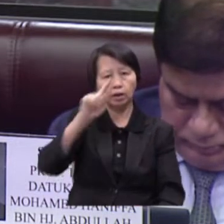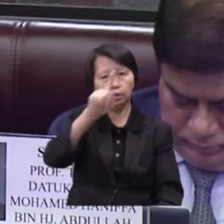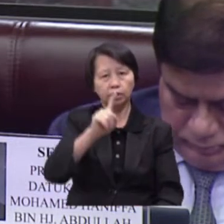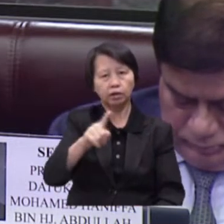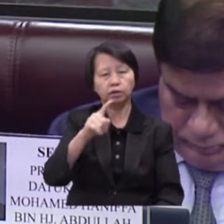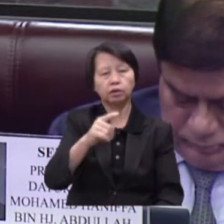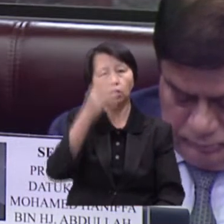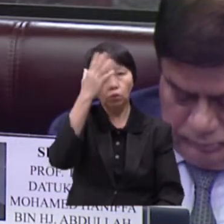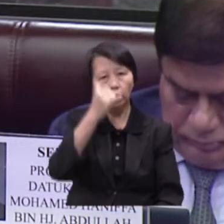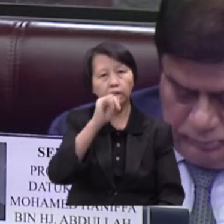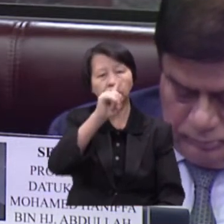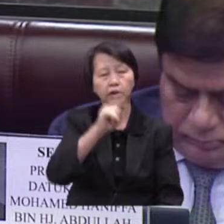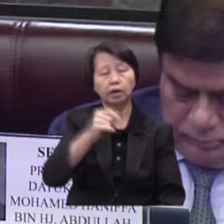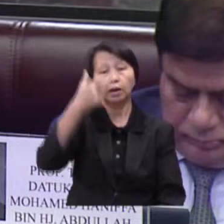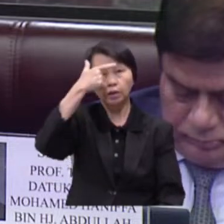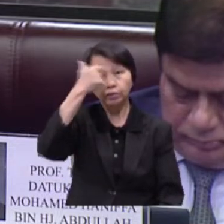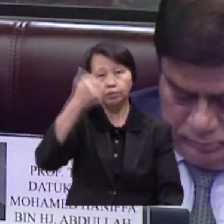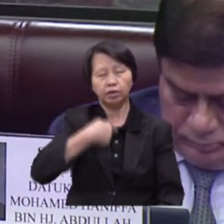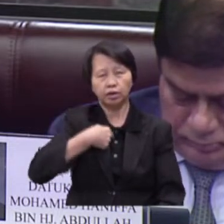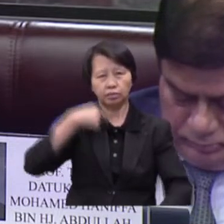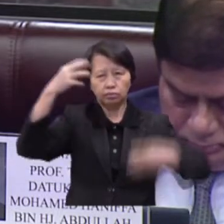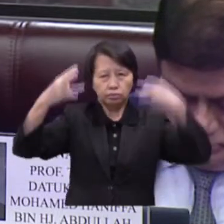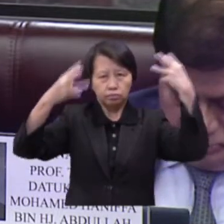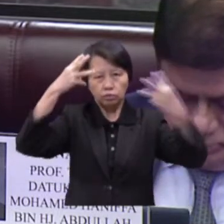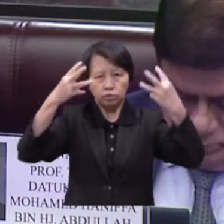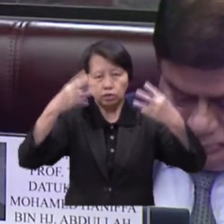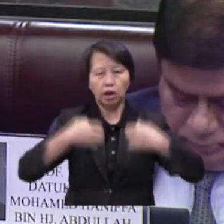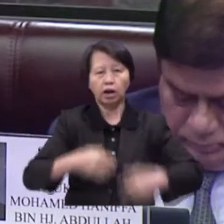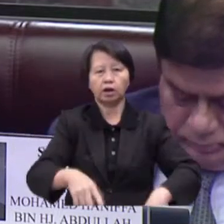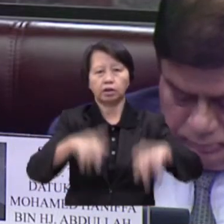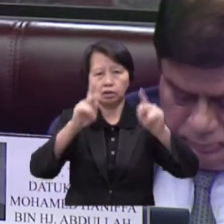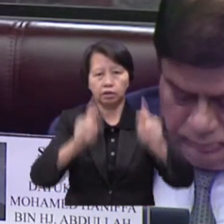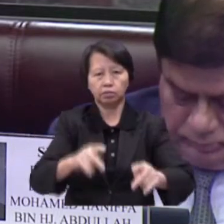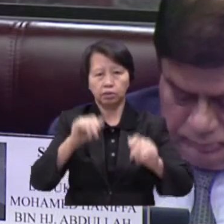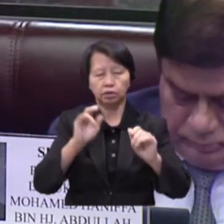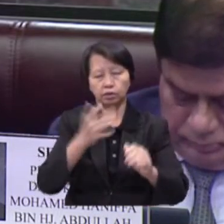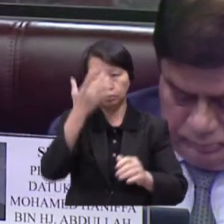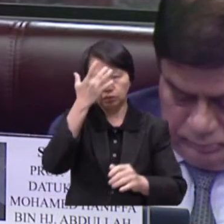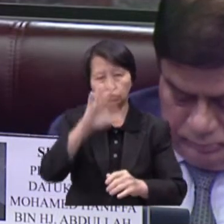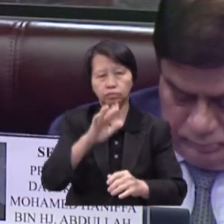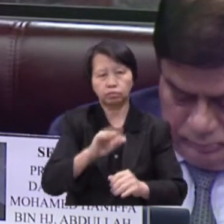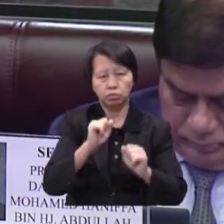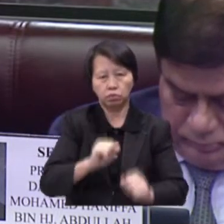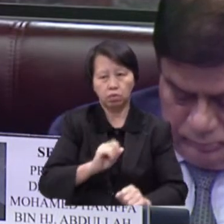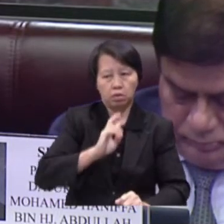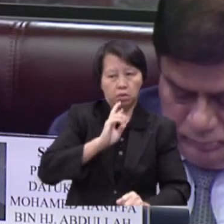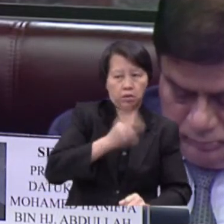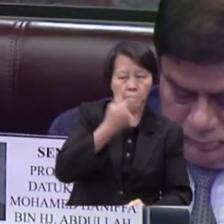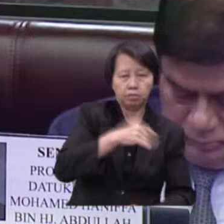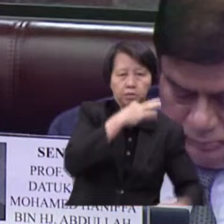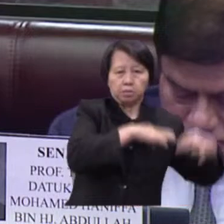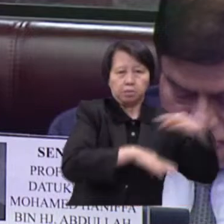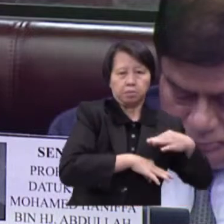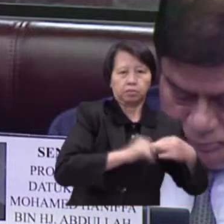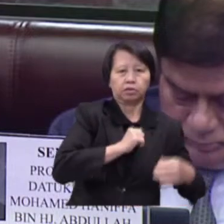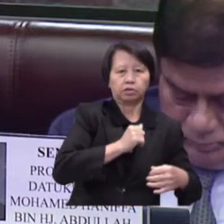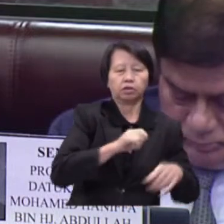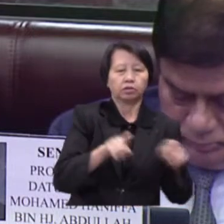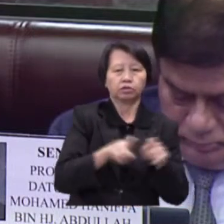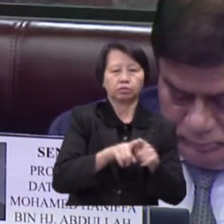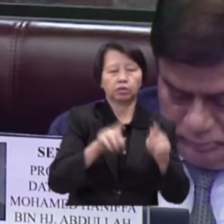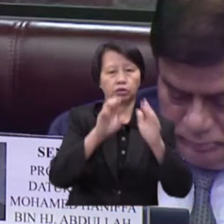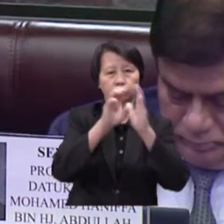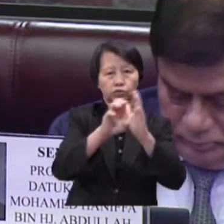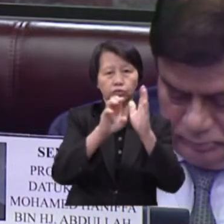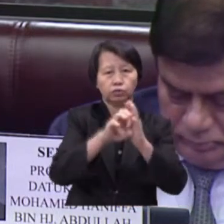perkara ini karena saya kuatir ada pihak sanggup penuh untuk keuntungan diri sebagai contoh